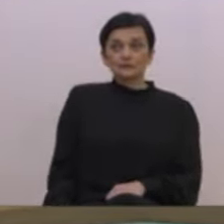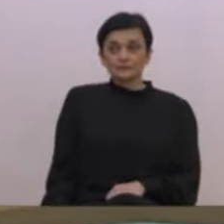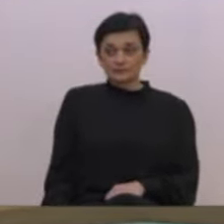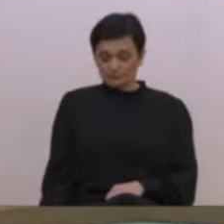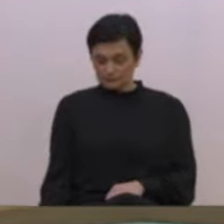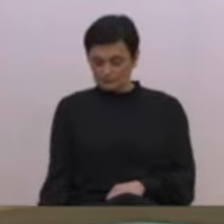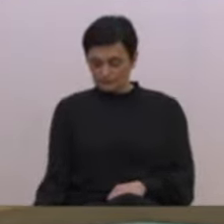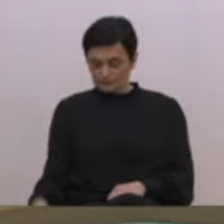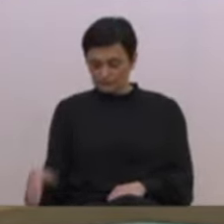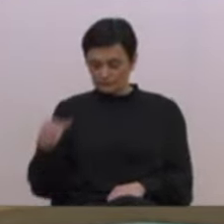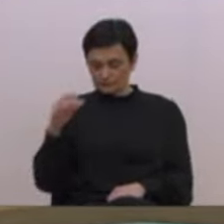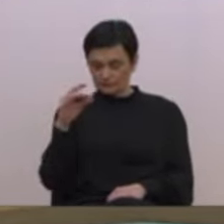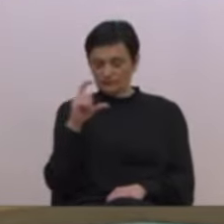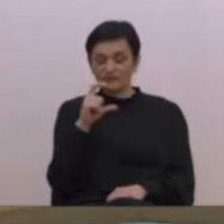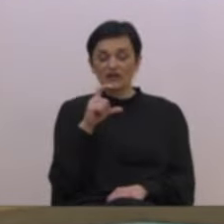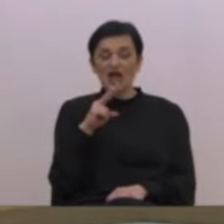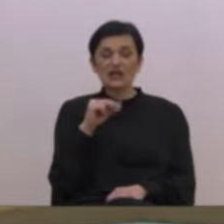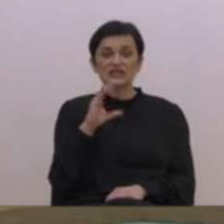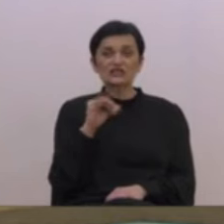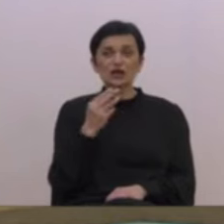რომ აი ალექსანდრე ელისაშვილი.